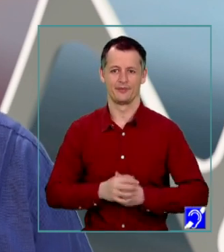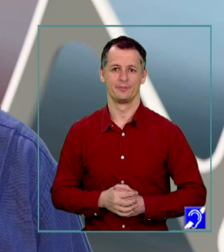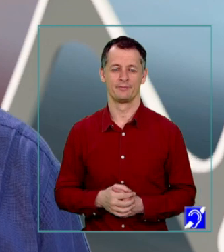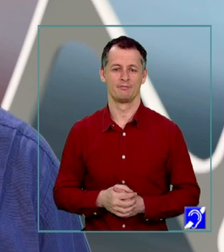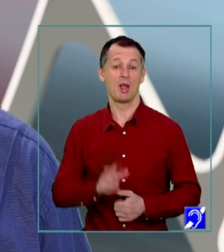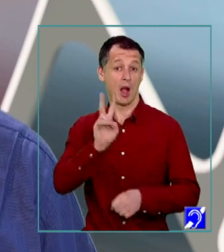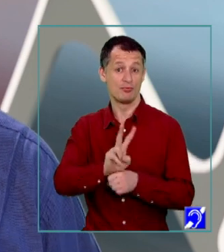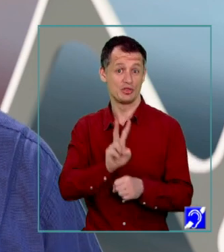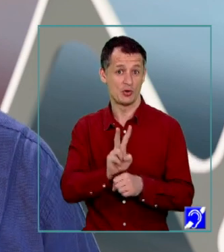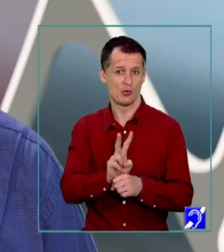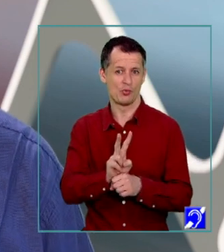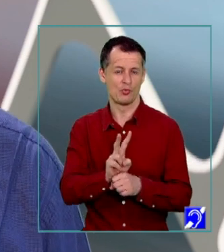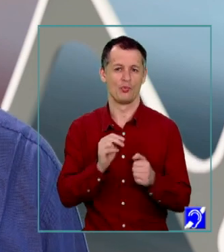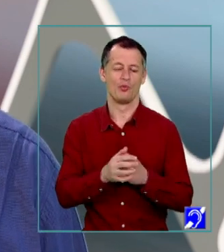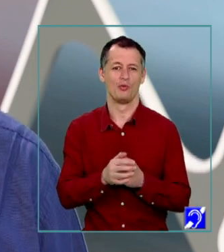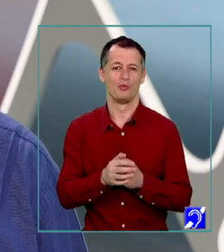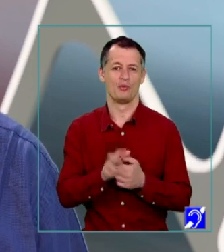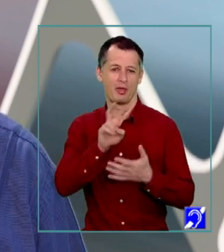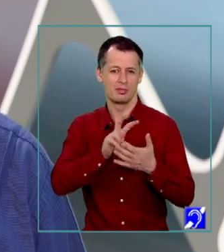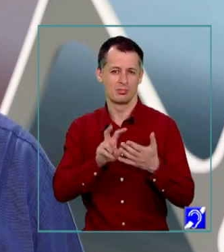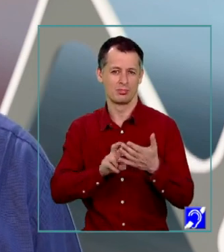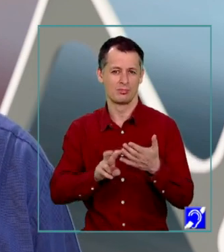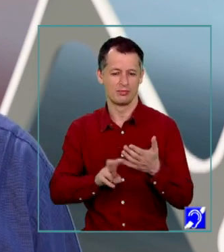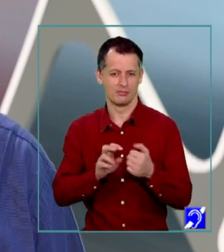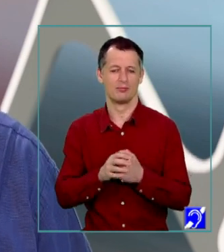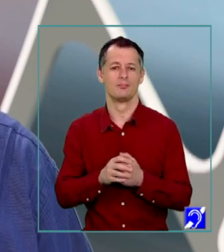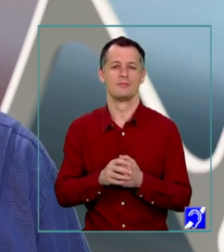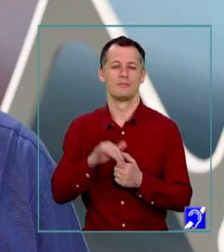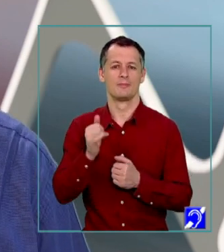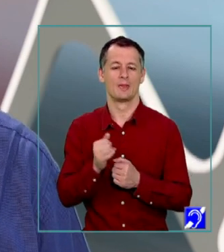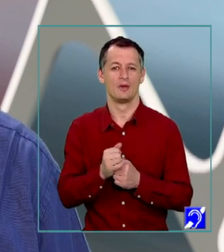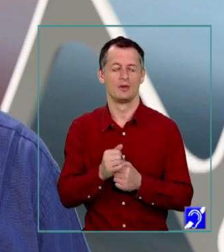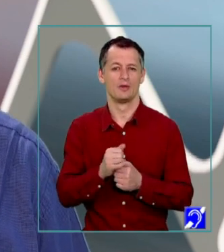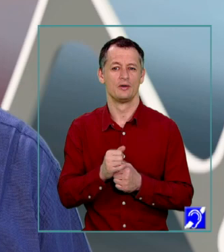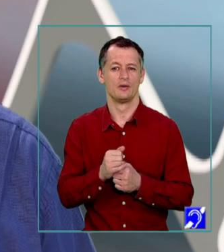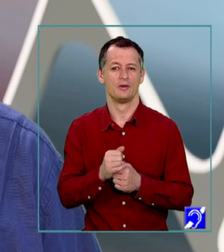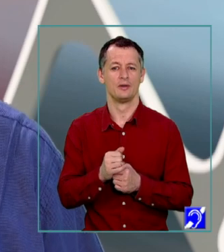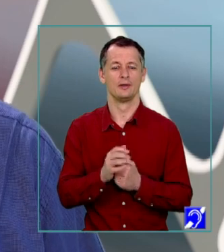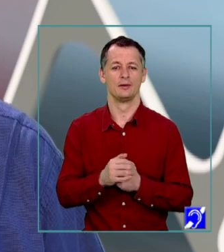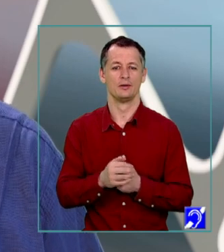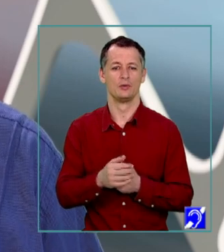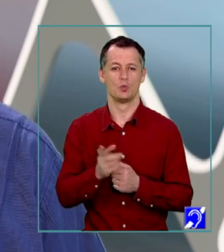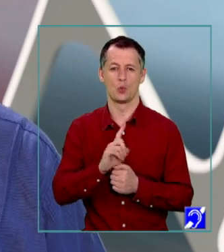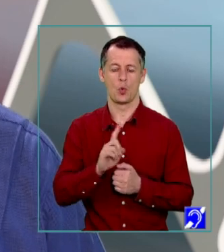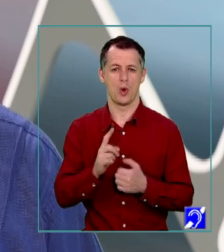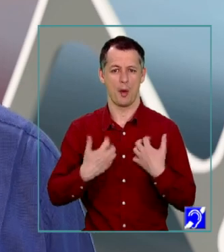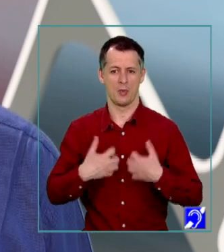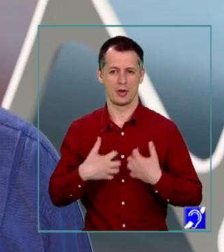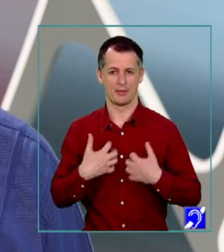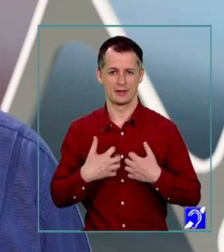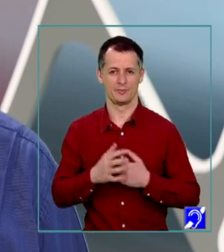cu atenție textul problemei, fiecarei probleme, nu ne-am grăbit. De ce? Pentru